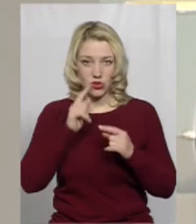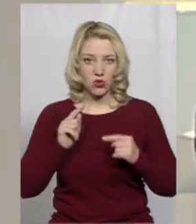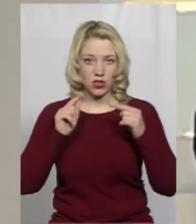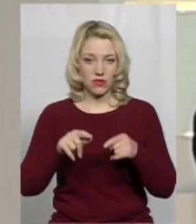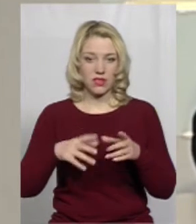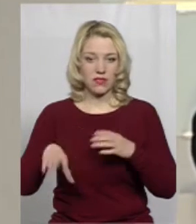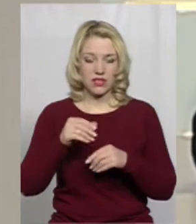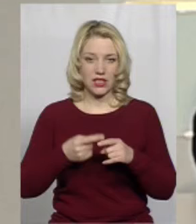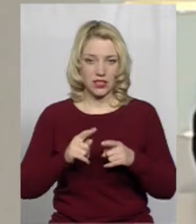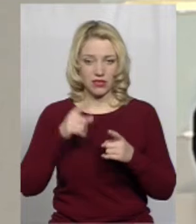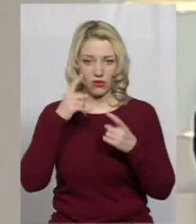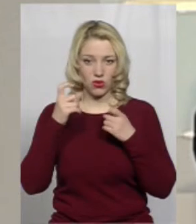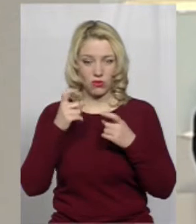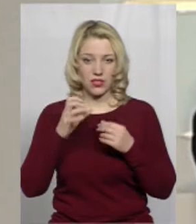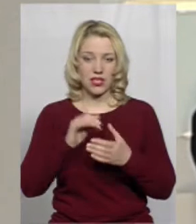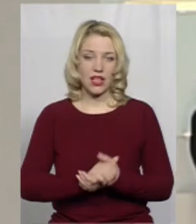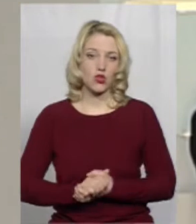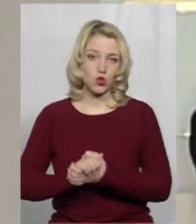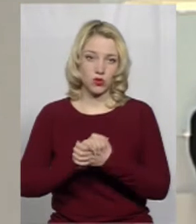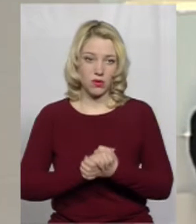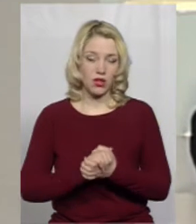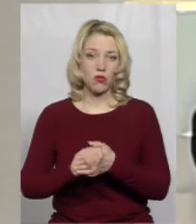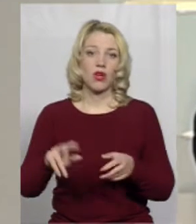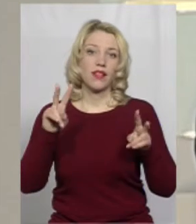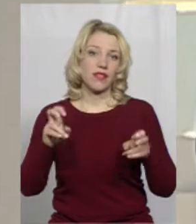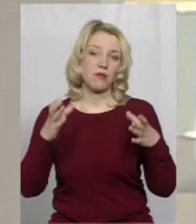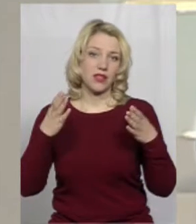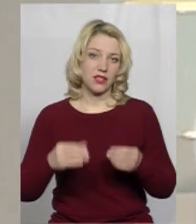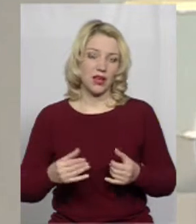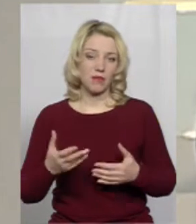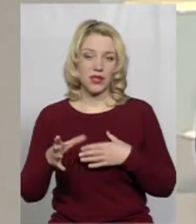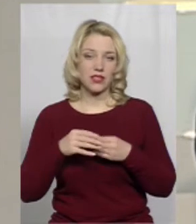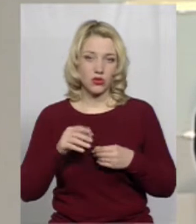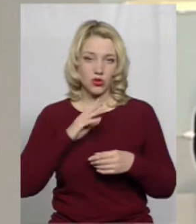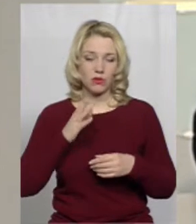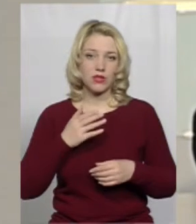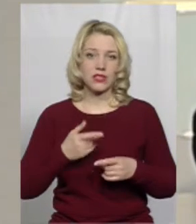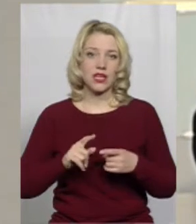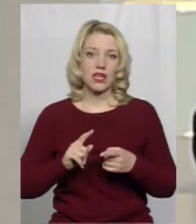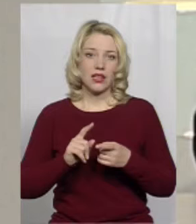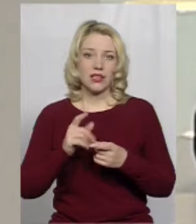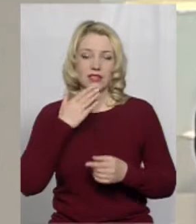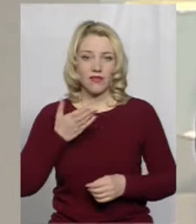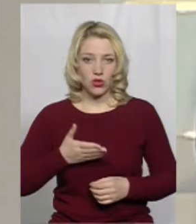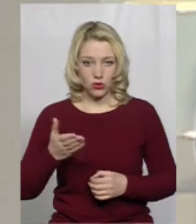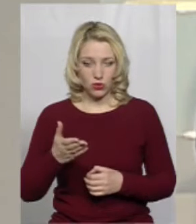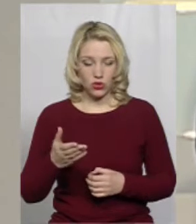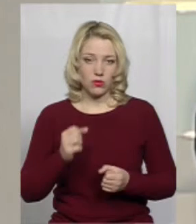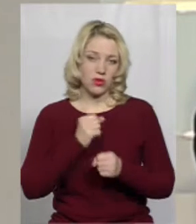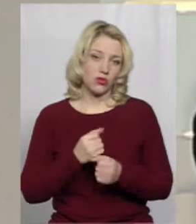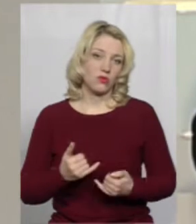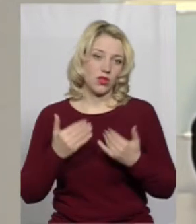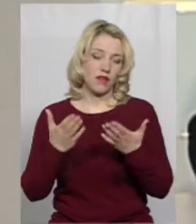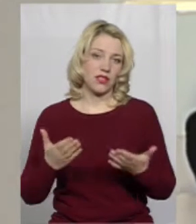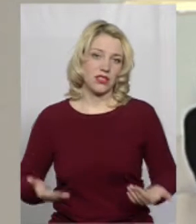у світі інформації? На Суспільному – тема дня. Ми з Оксаною Фіновською, перекладачкою на жестову мову, працюємо для